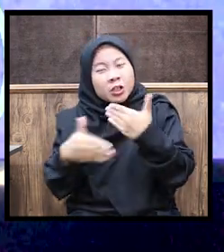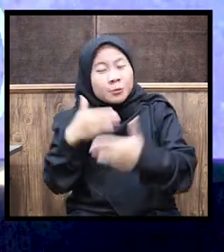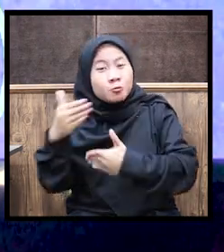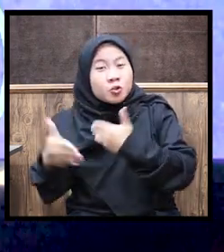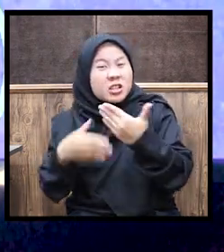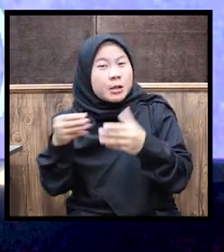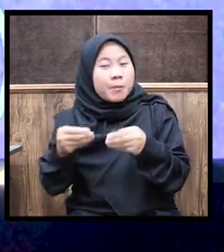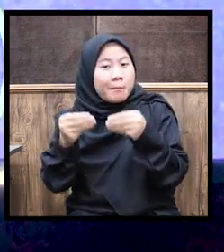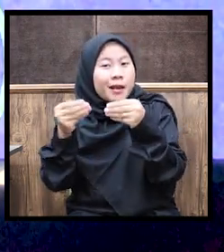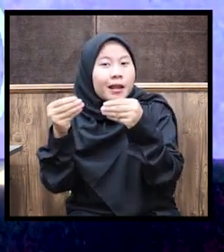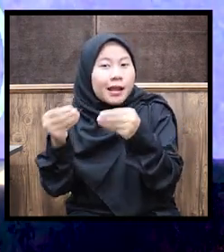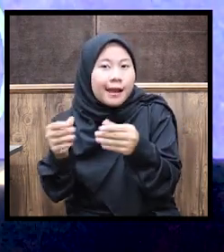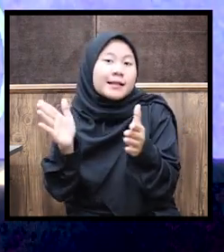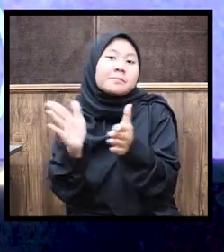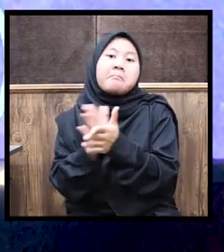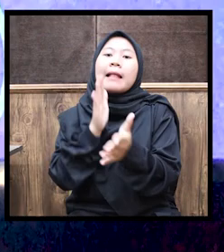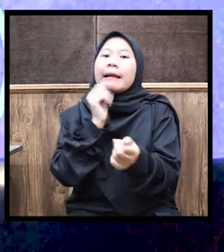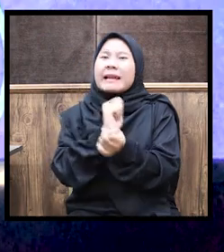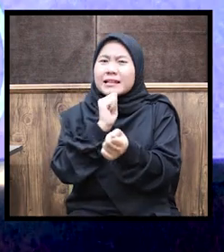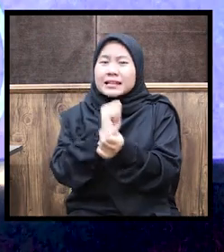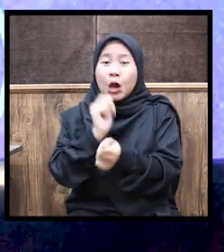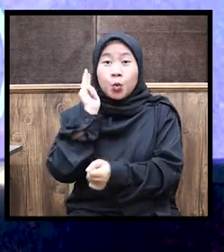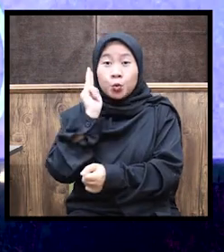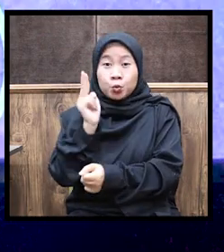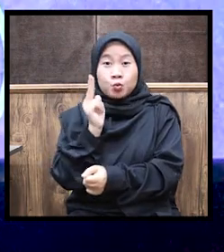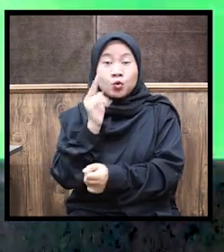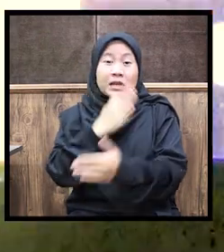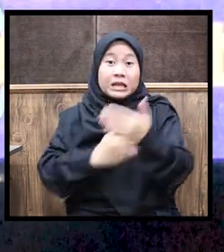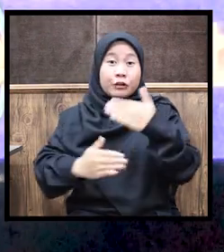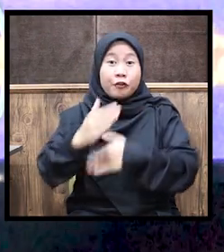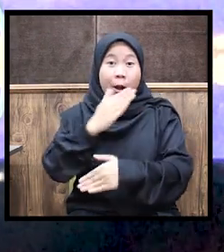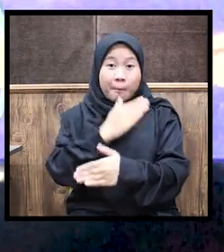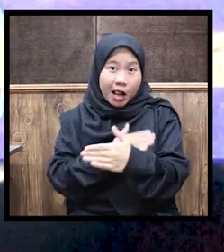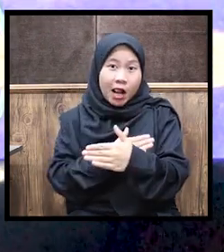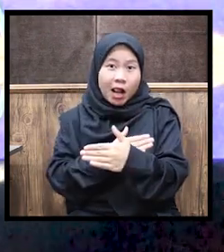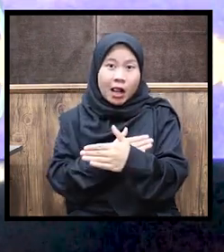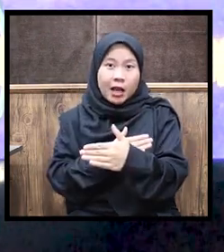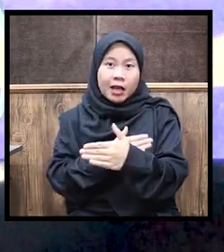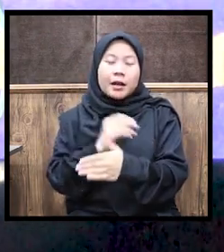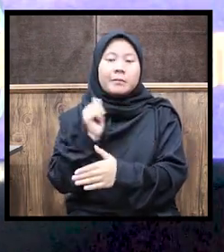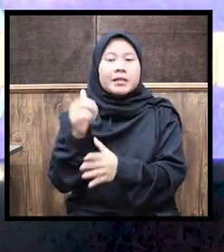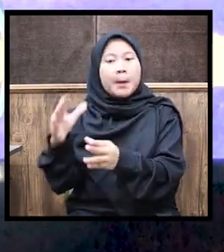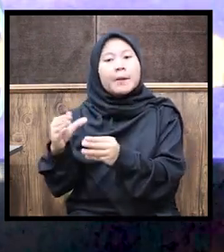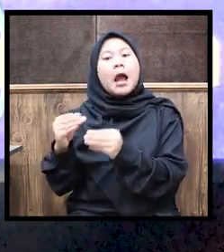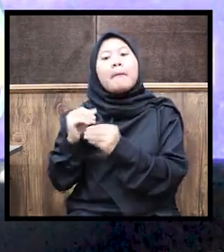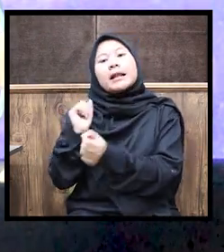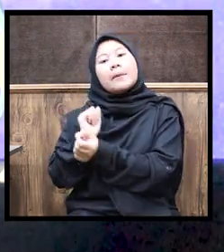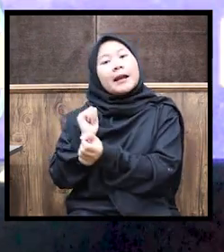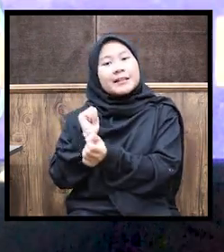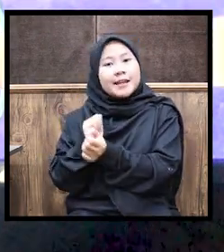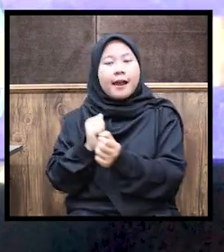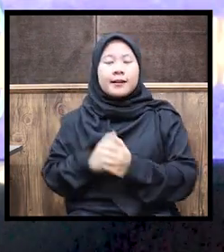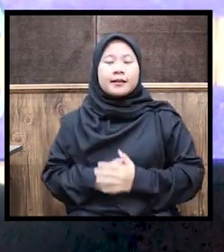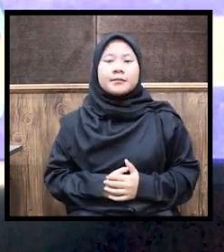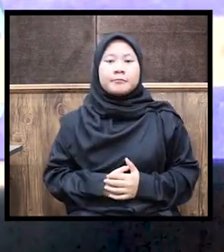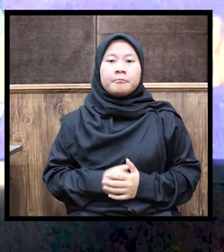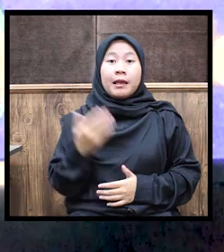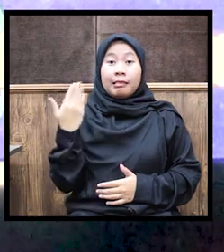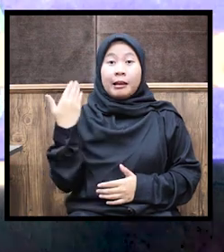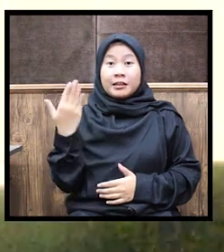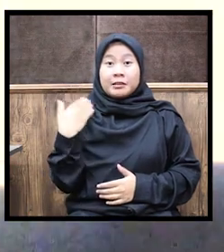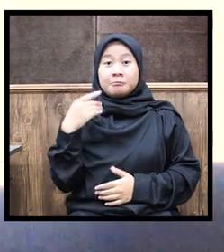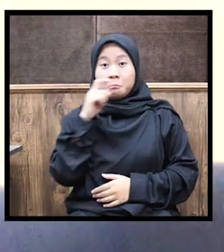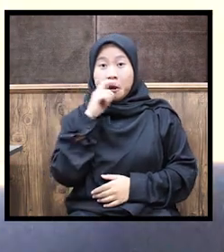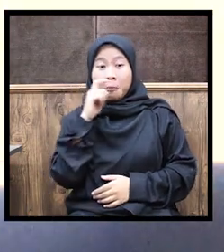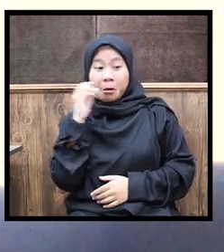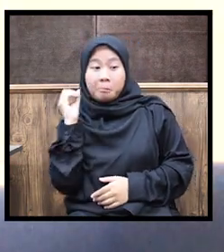diabel akan bagaimana dia butuh akan pekerjaannya seperti itu tadi juga Pak sudah